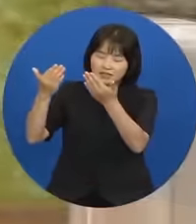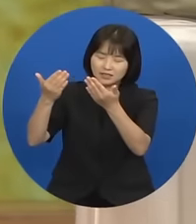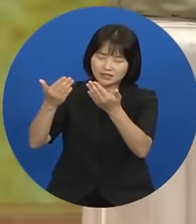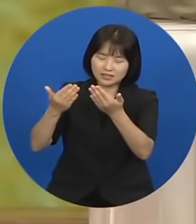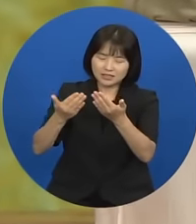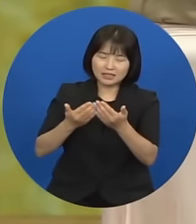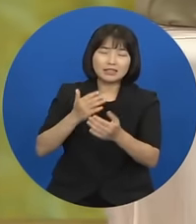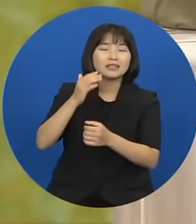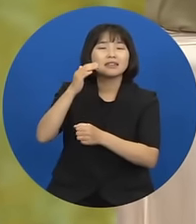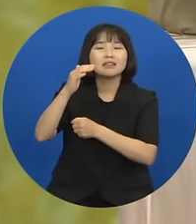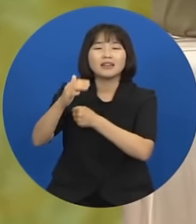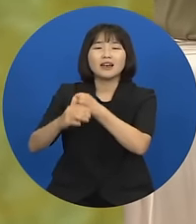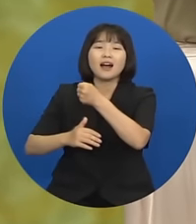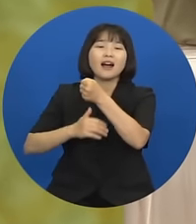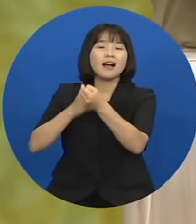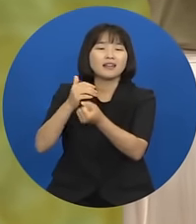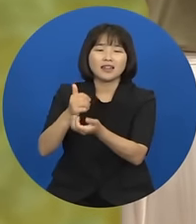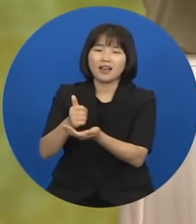만족시킨